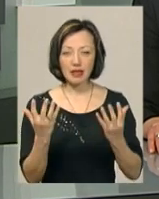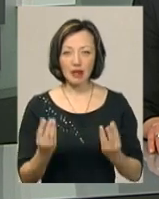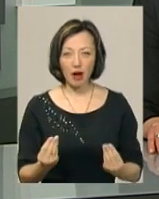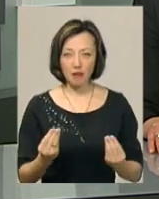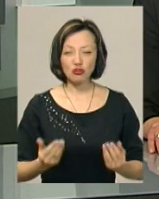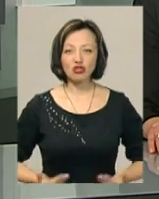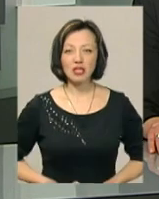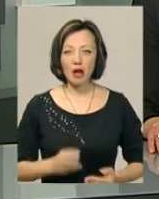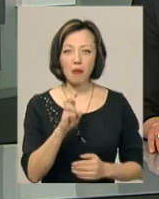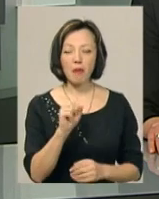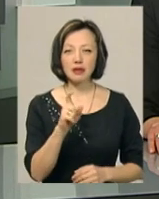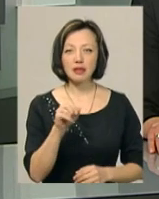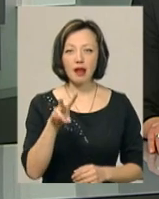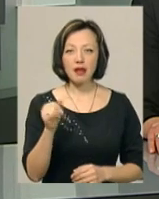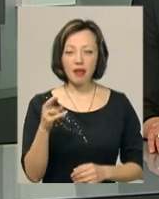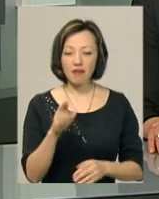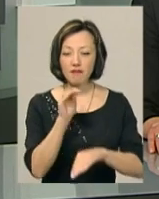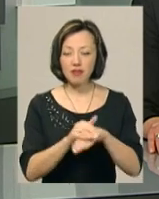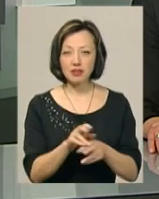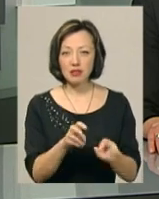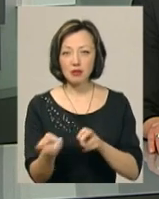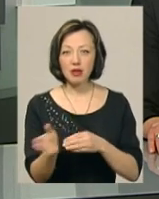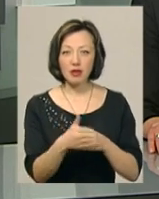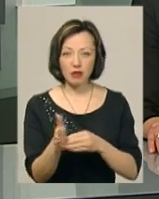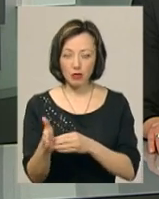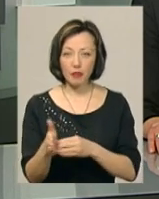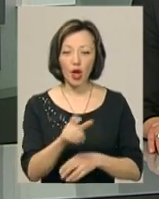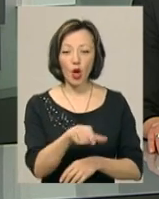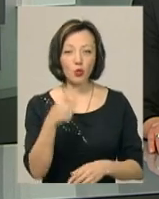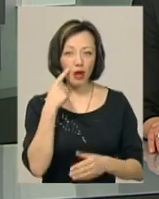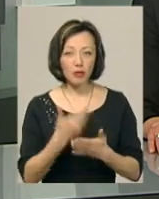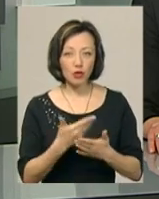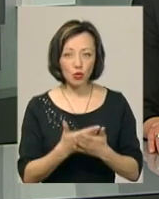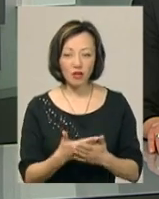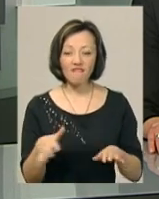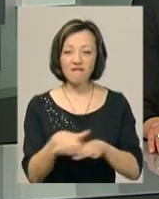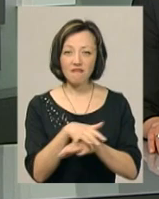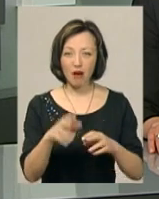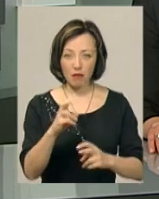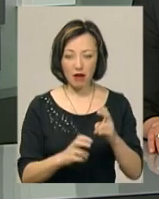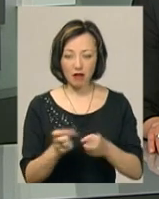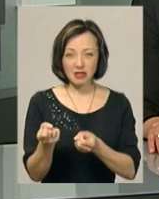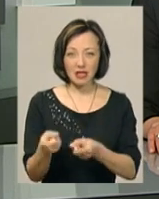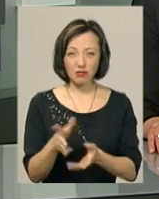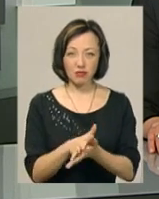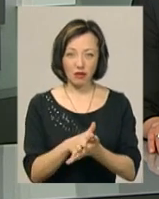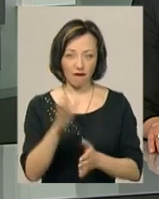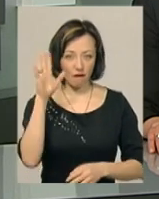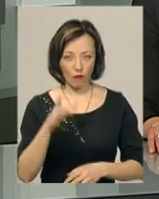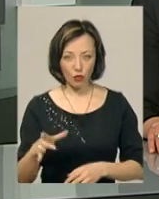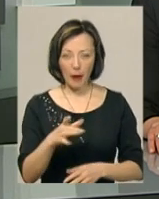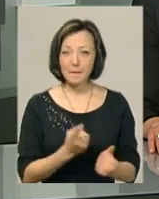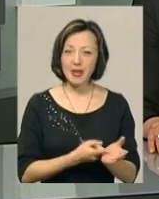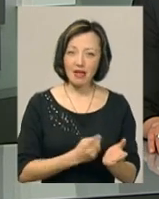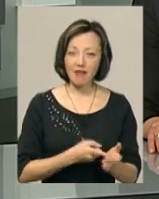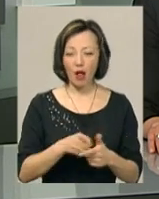Теофіпольському районі, виявили у водоймі загиблих коропів і товстолобів. Люди підозрюють, що саме фабрика скинула нечистоти у водойму. Підтвердити